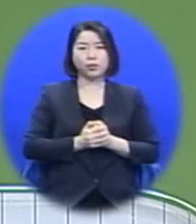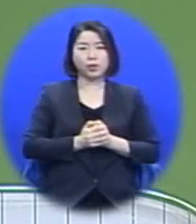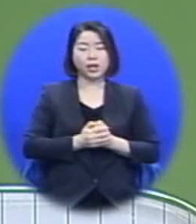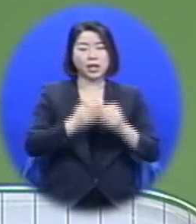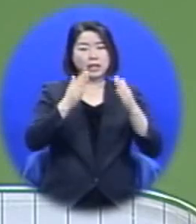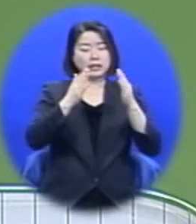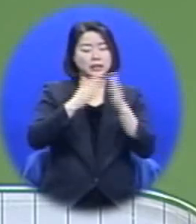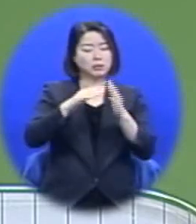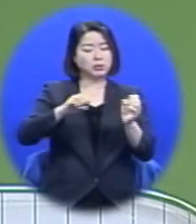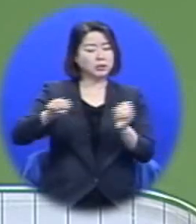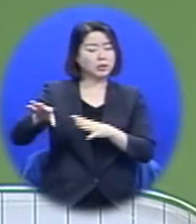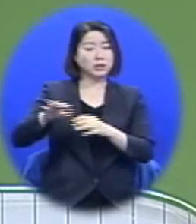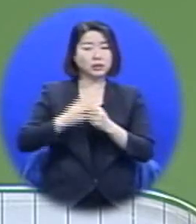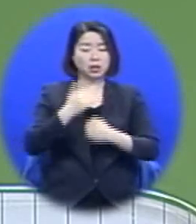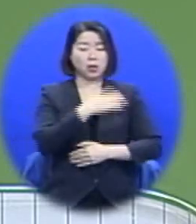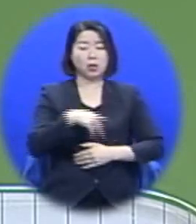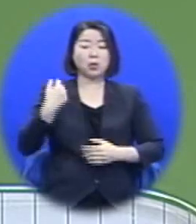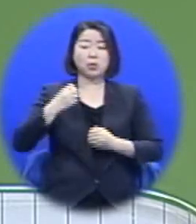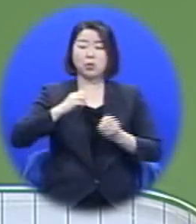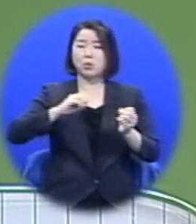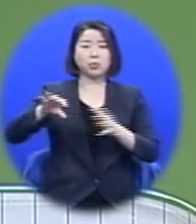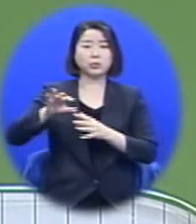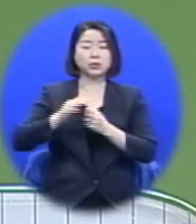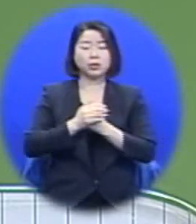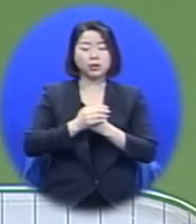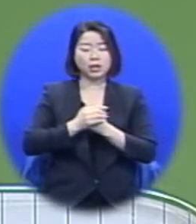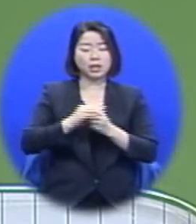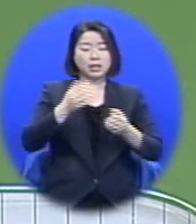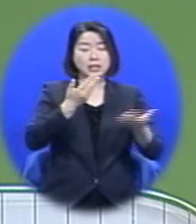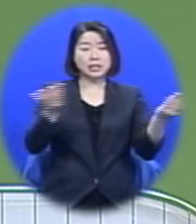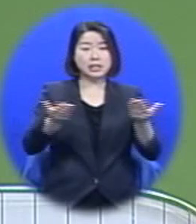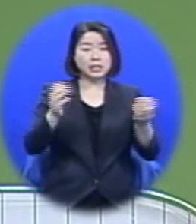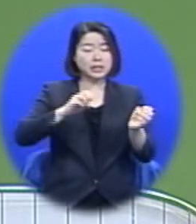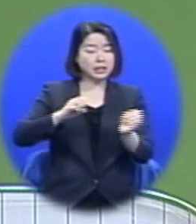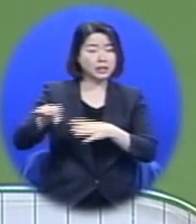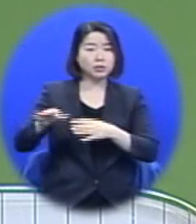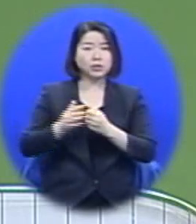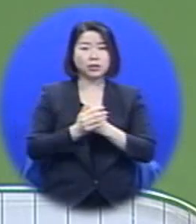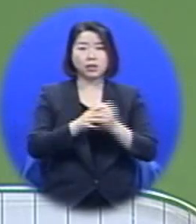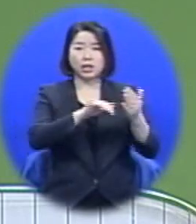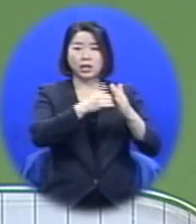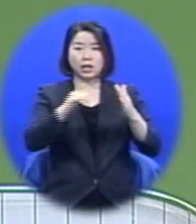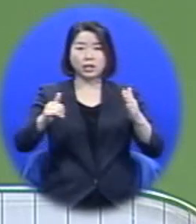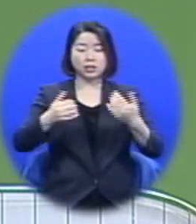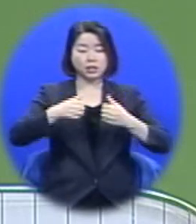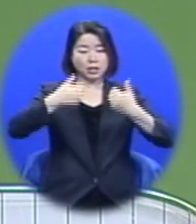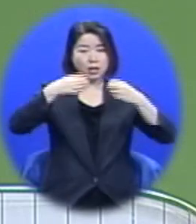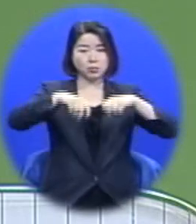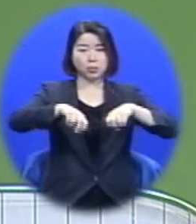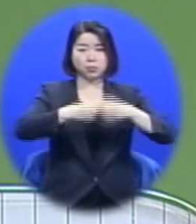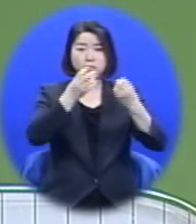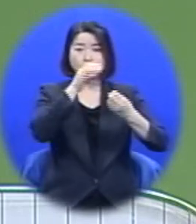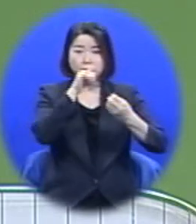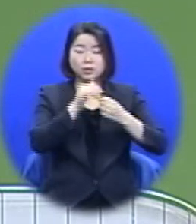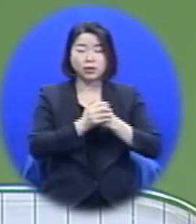집을 잃어 버렸어요 건강 잃어버렸어요 직장 잃어버렸어요 가족들이 다 깨졌어요